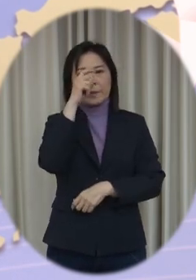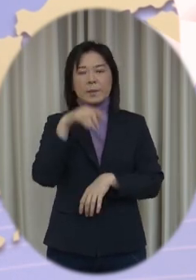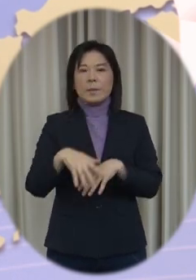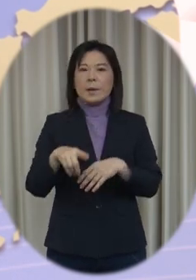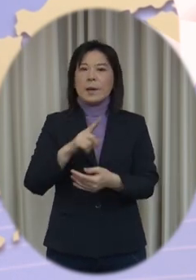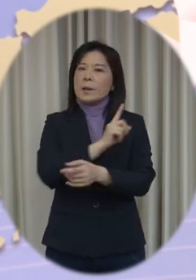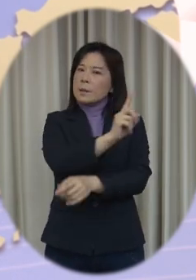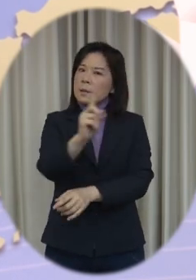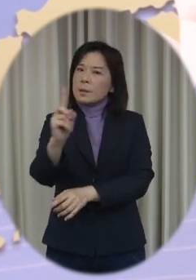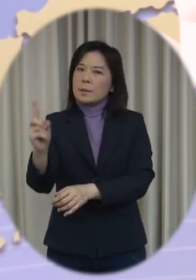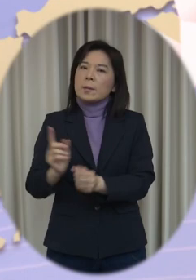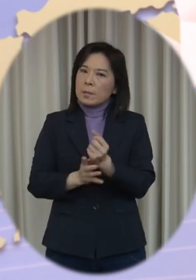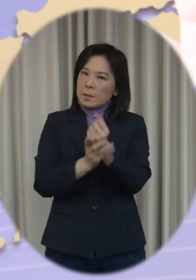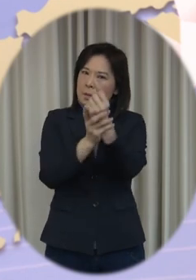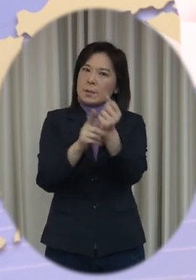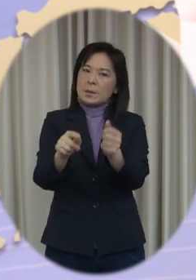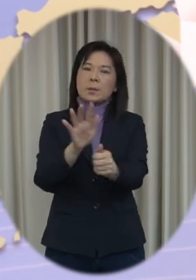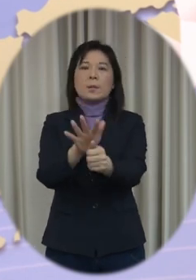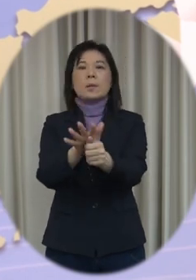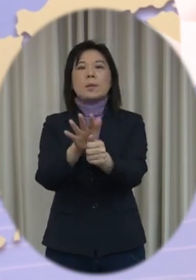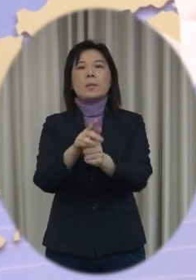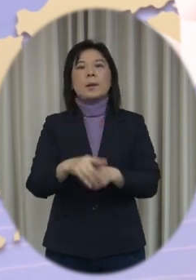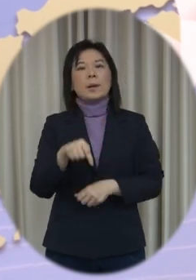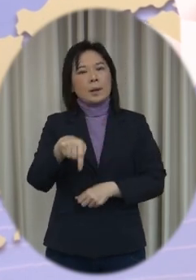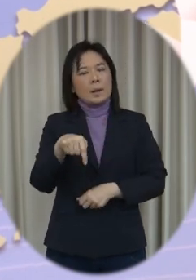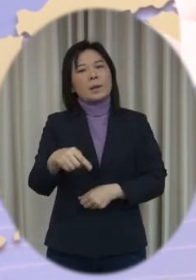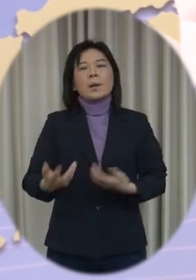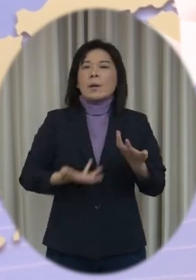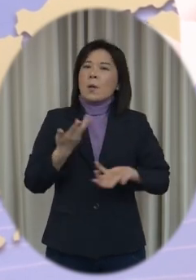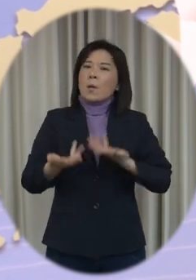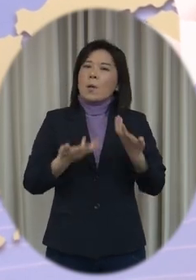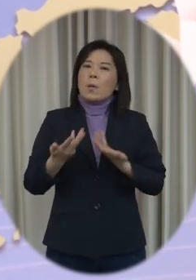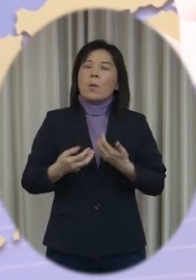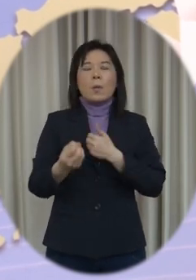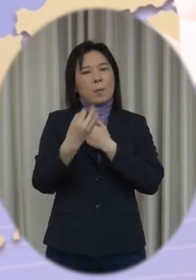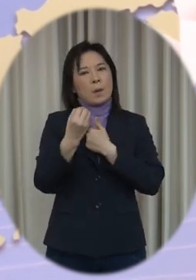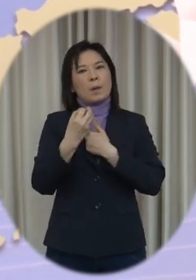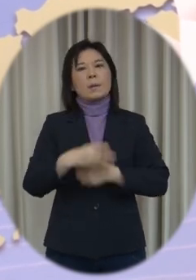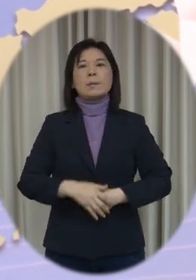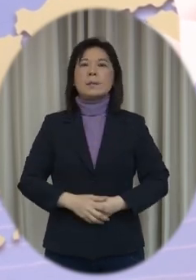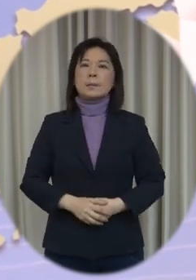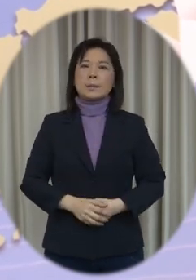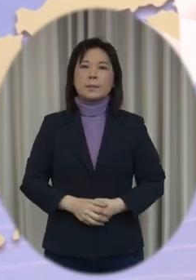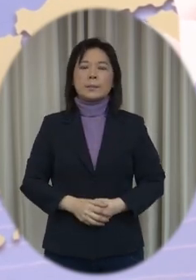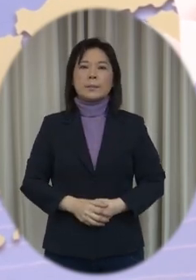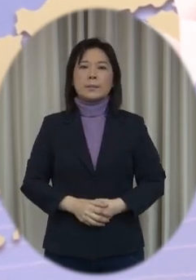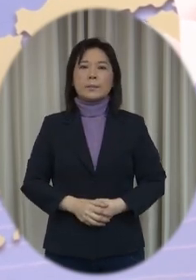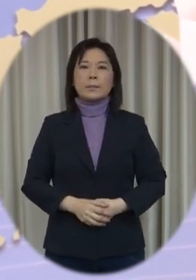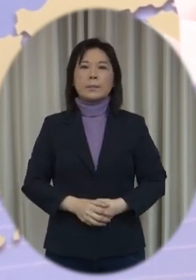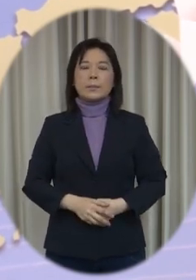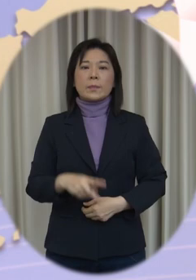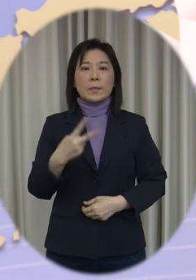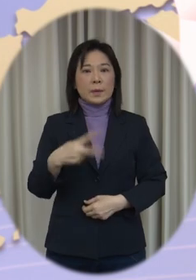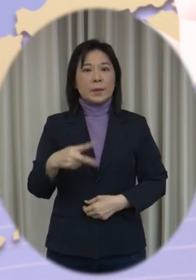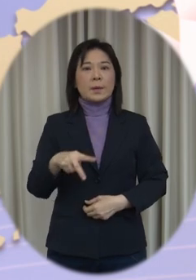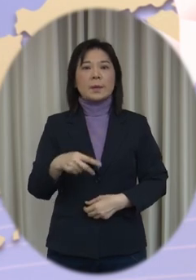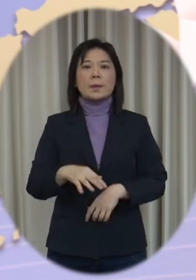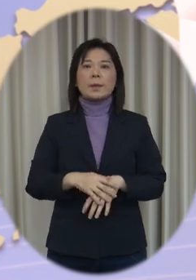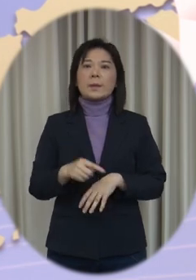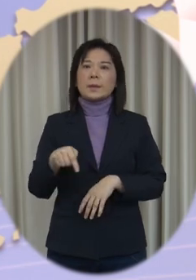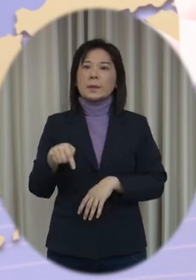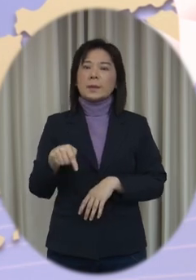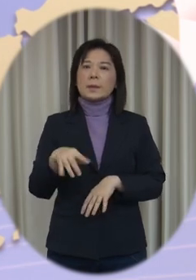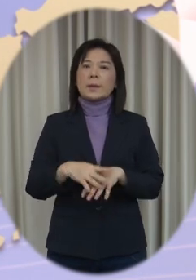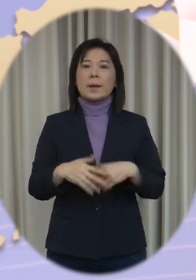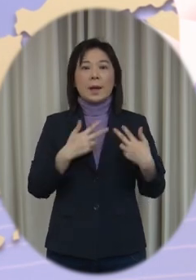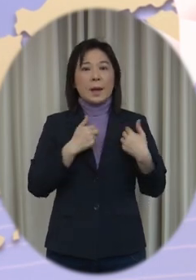的支援等非常温暖的讯息。我们也收到了蔡英文总